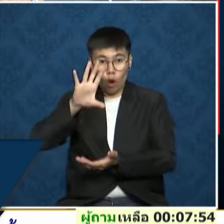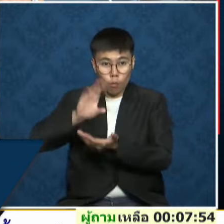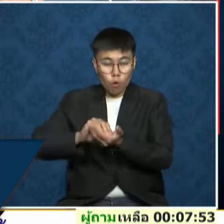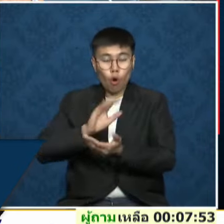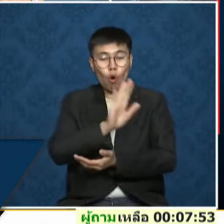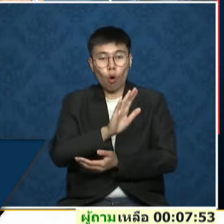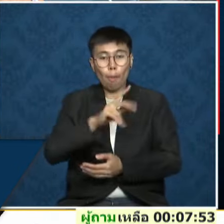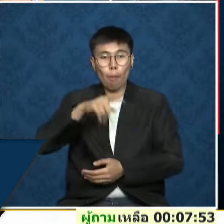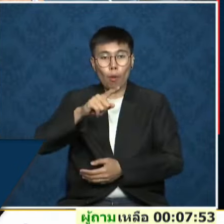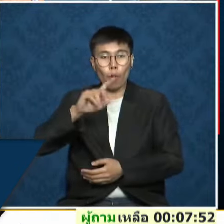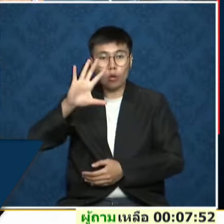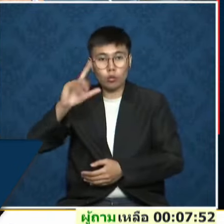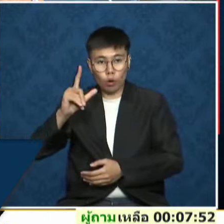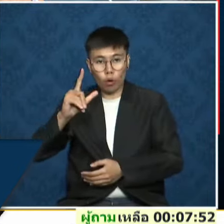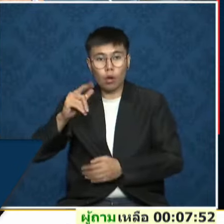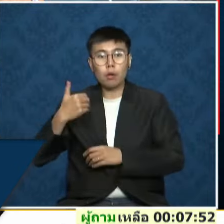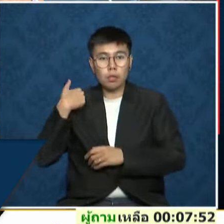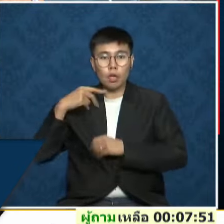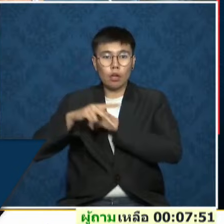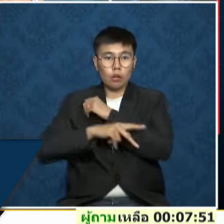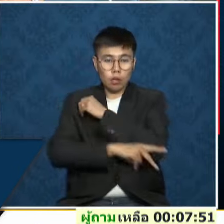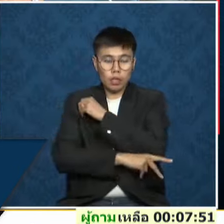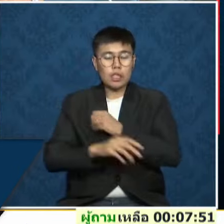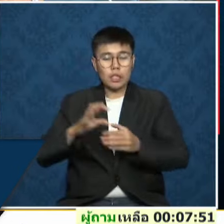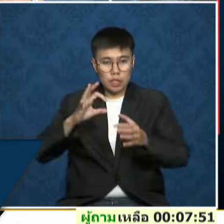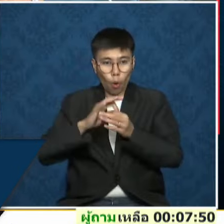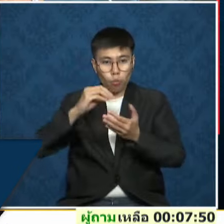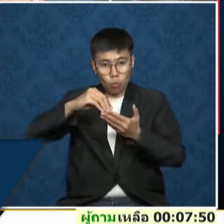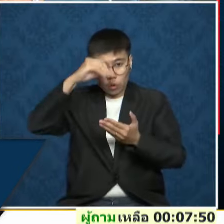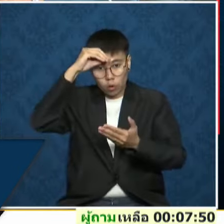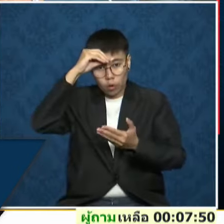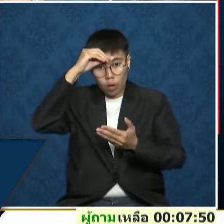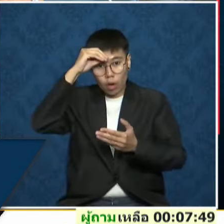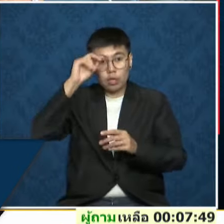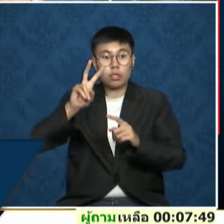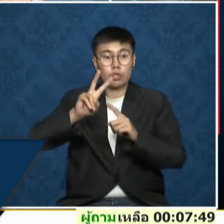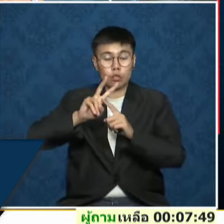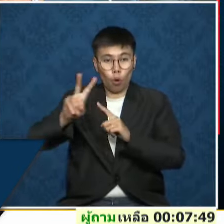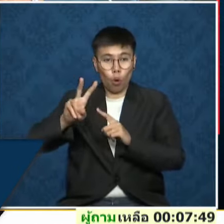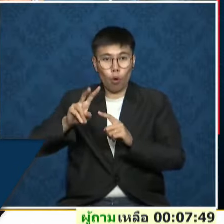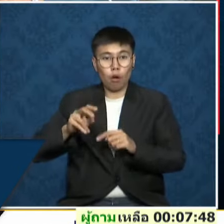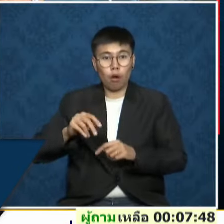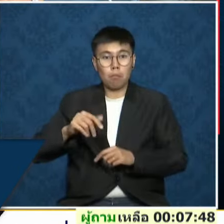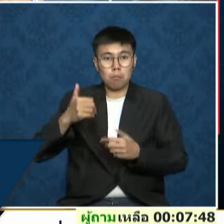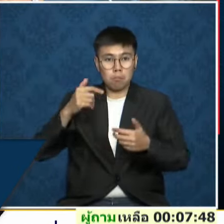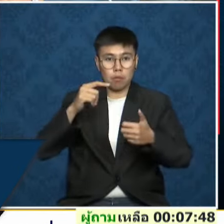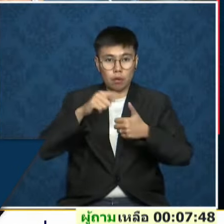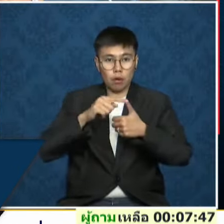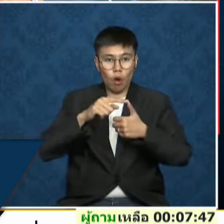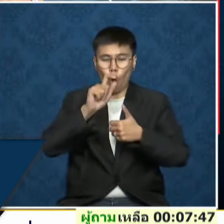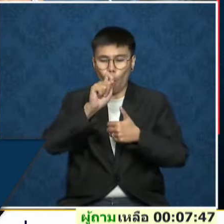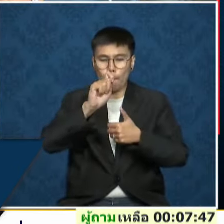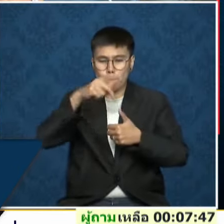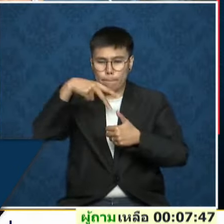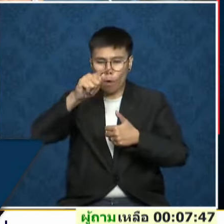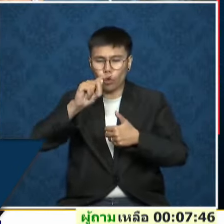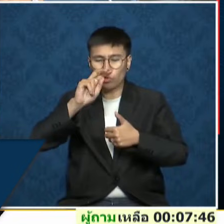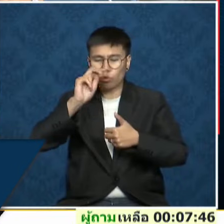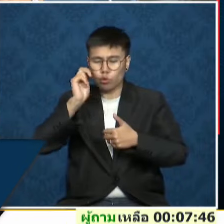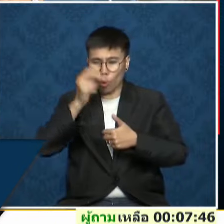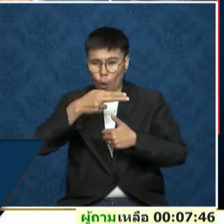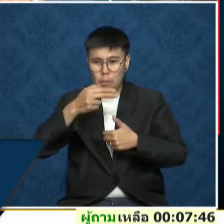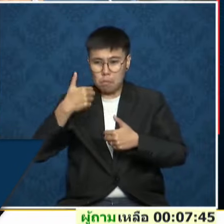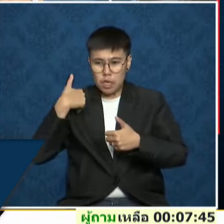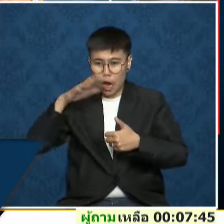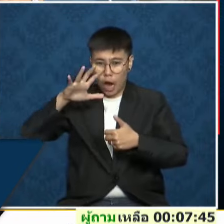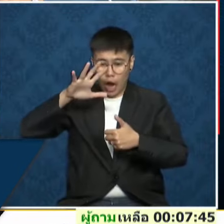ช.กรณีทุจริตในแวดวงการศึกษาเนี่ยเป็นอันดับ2ของประเทศนะคะรองจากอปท.มีถึง 5,000 กว่าเค